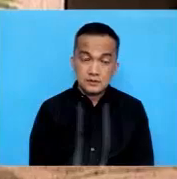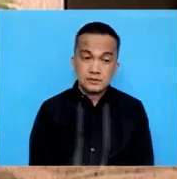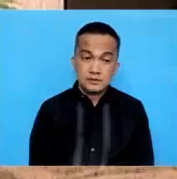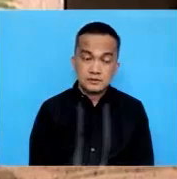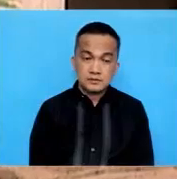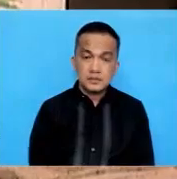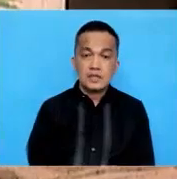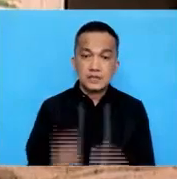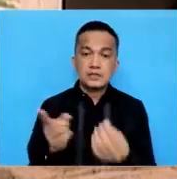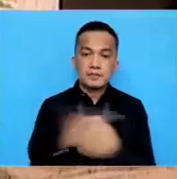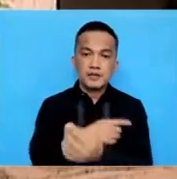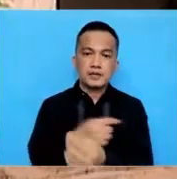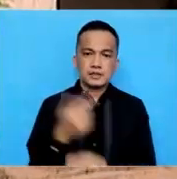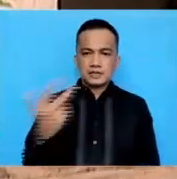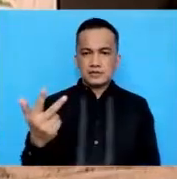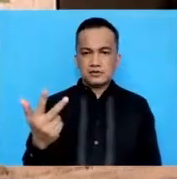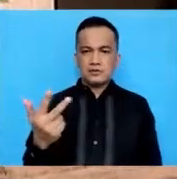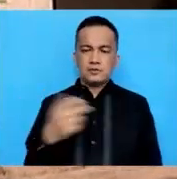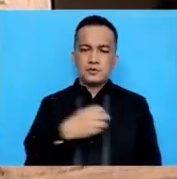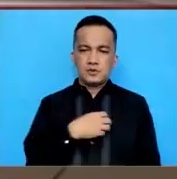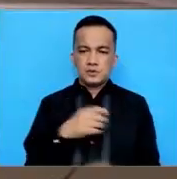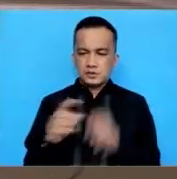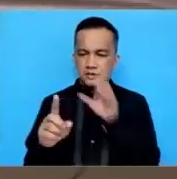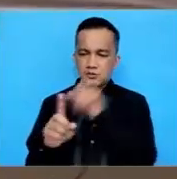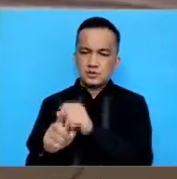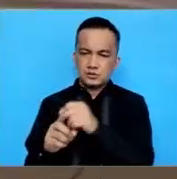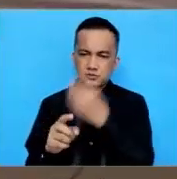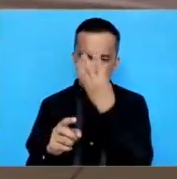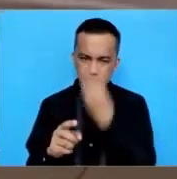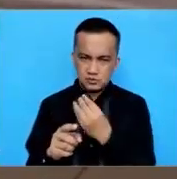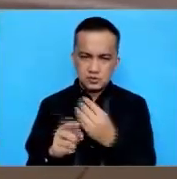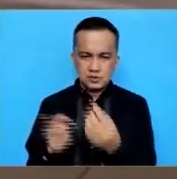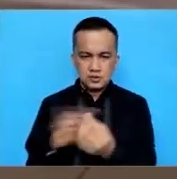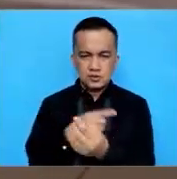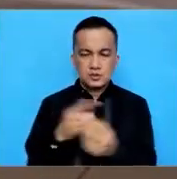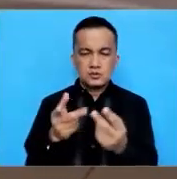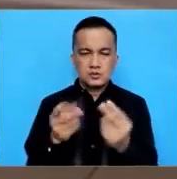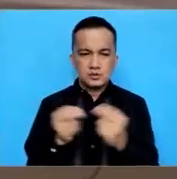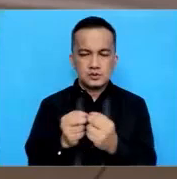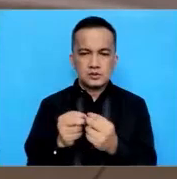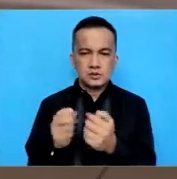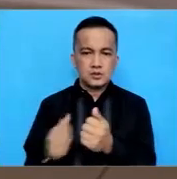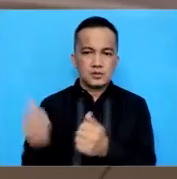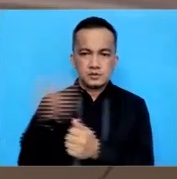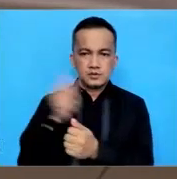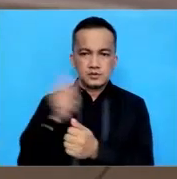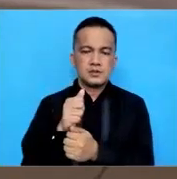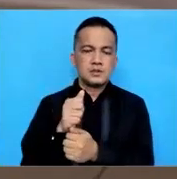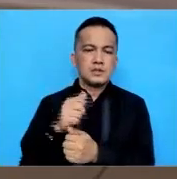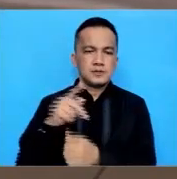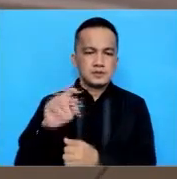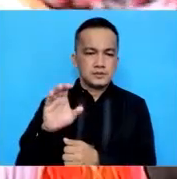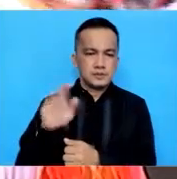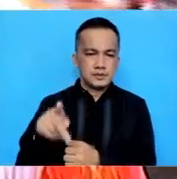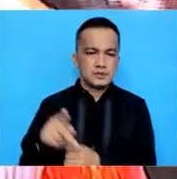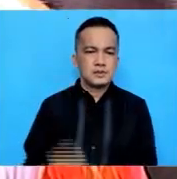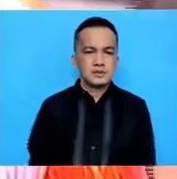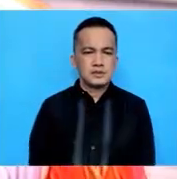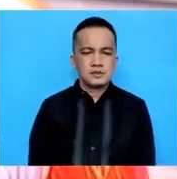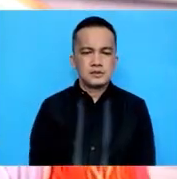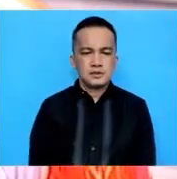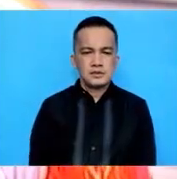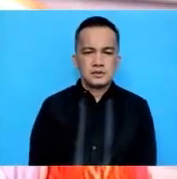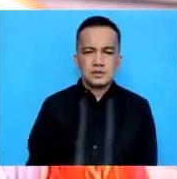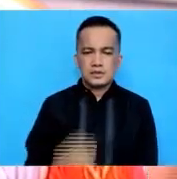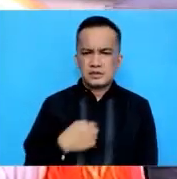Sibak agad ang tatlong pulis na naabutang tulog. Tinanggal din sa pwesto ang commander ng Loton PCP. Hindi naman po natin sinasabi, ma'am, na